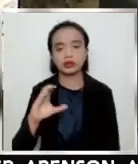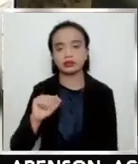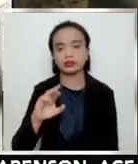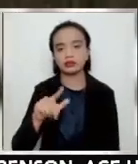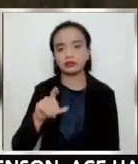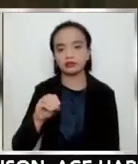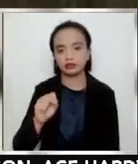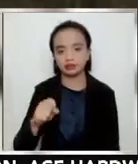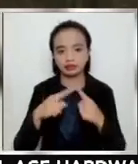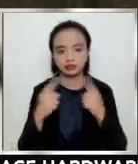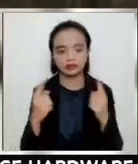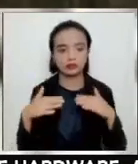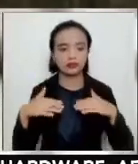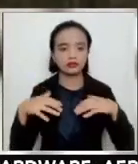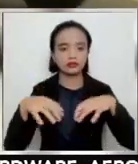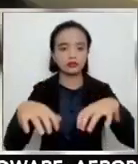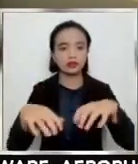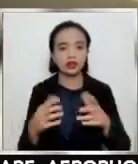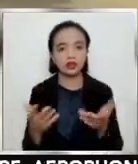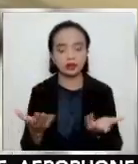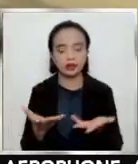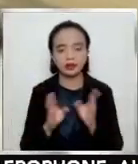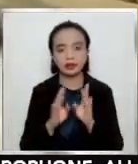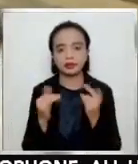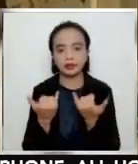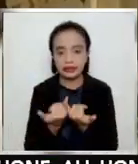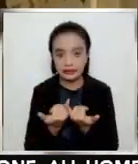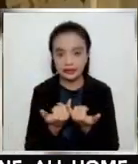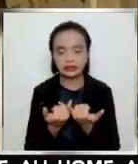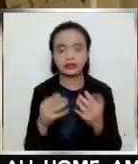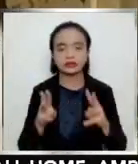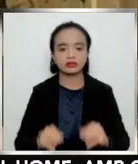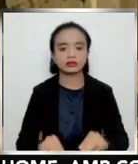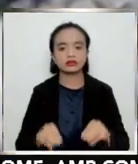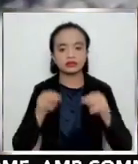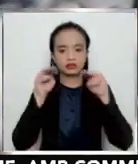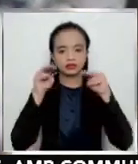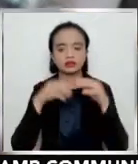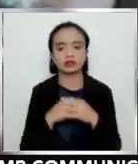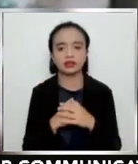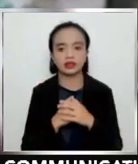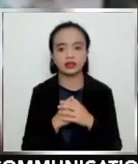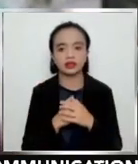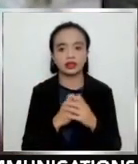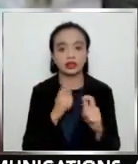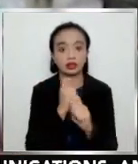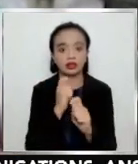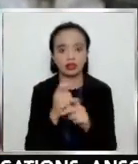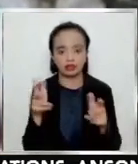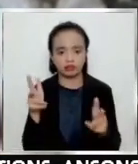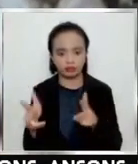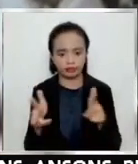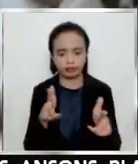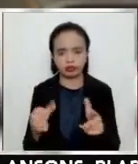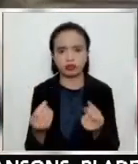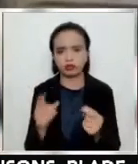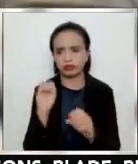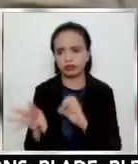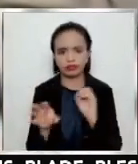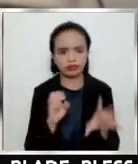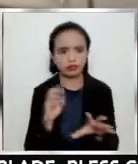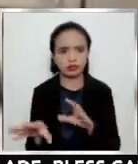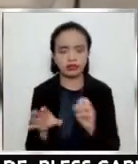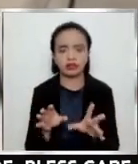Del Pilar Street sa Barangay Santulan, Malabon City. Mga truck na kaliwat kanang nagtatambak ng basura